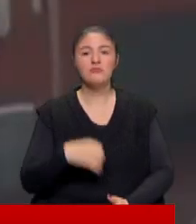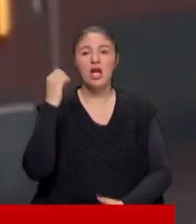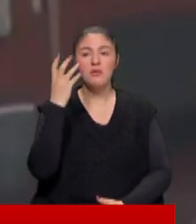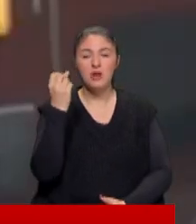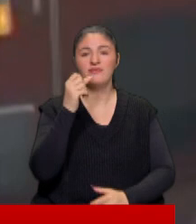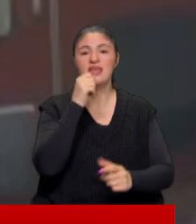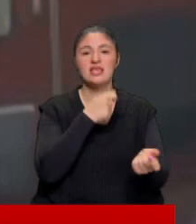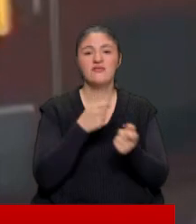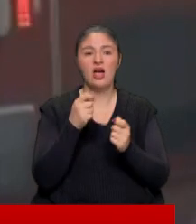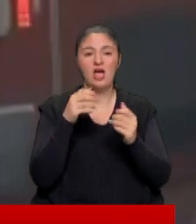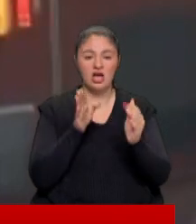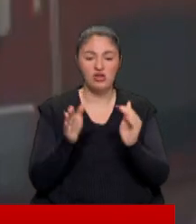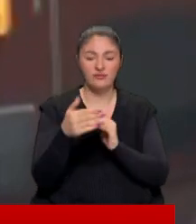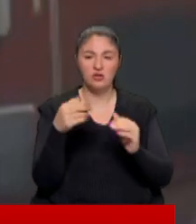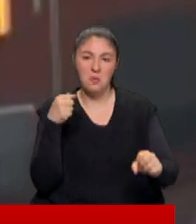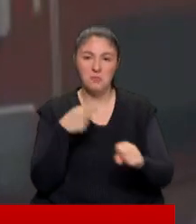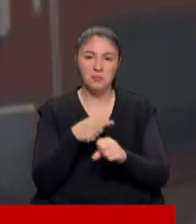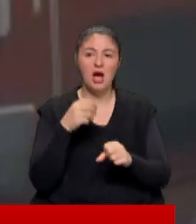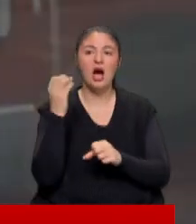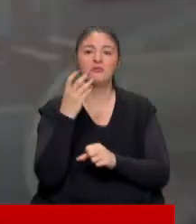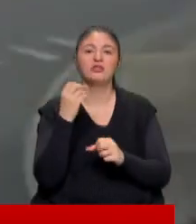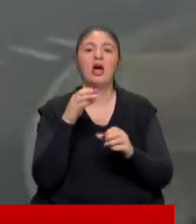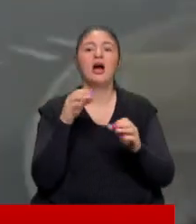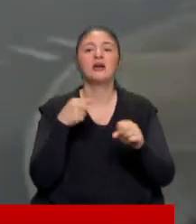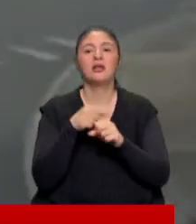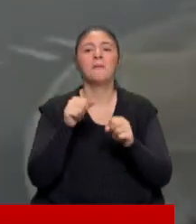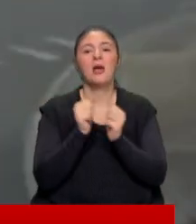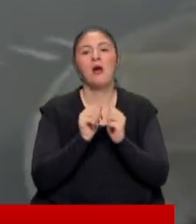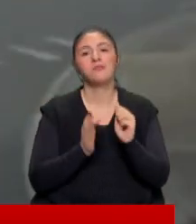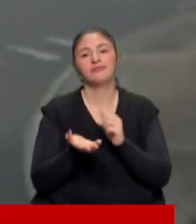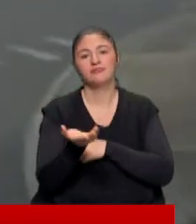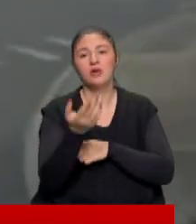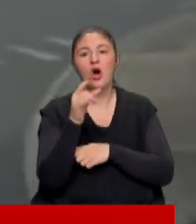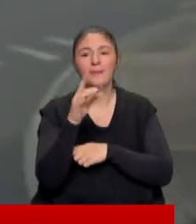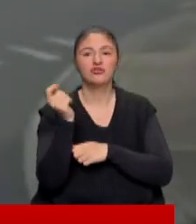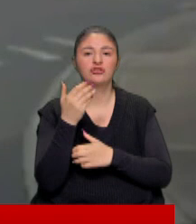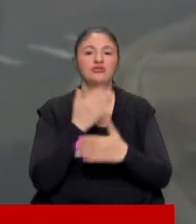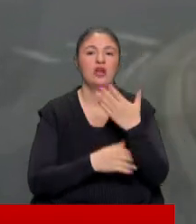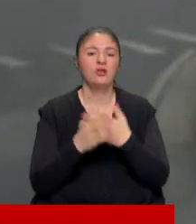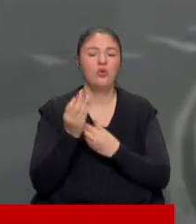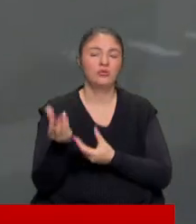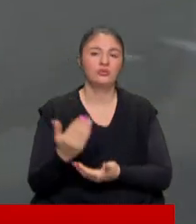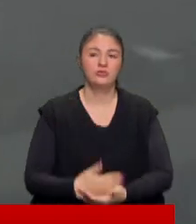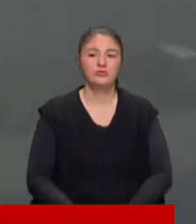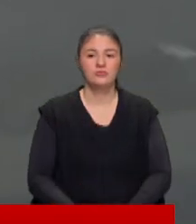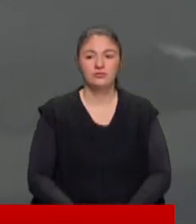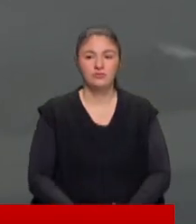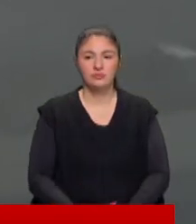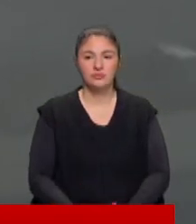Ambulans ve itfaiye kavşakta çarpıştı. Ambulans kazayla birlikte devrildi. Feci kazada 15 kişi yaralandı.